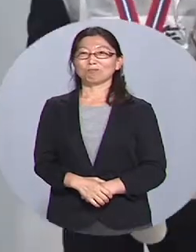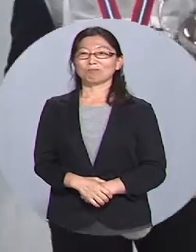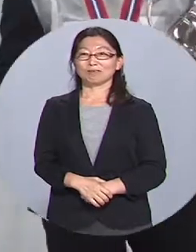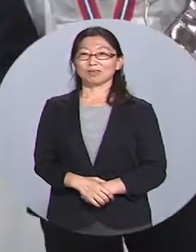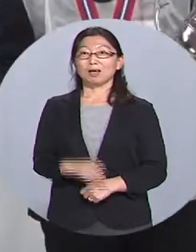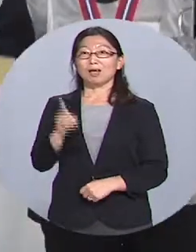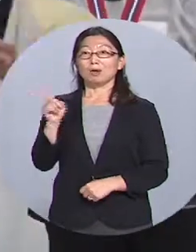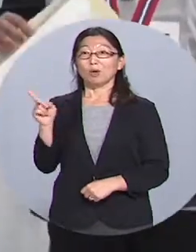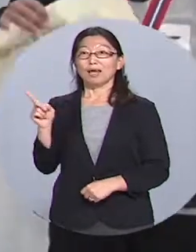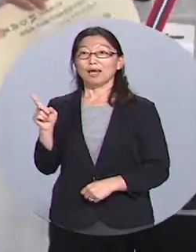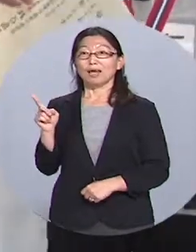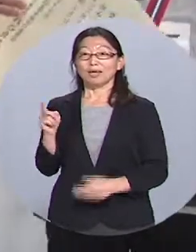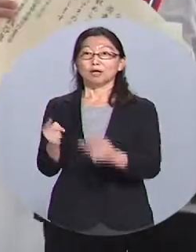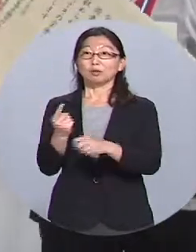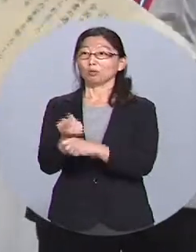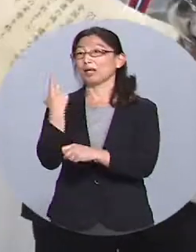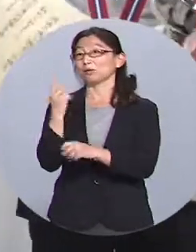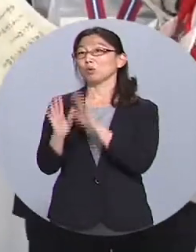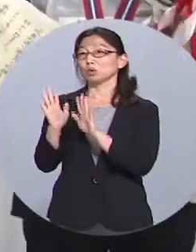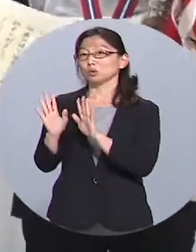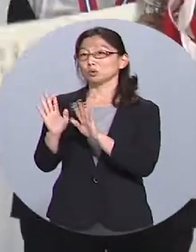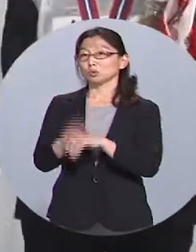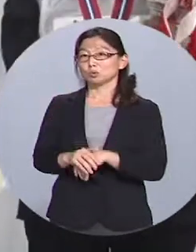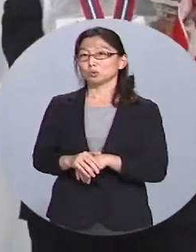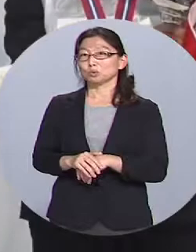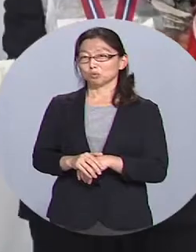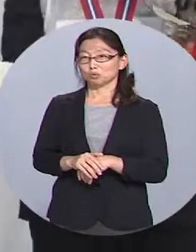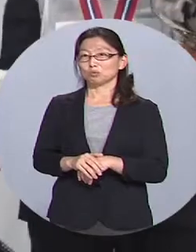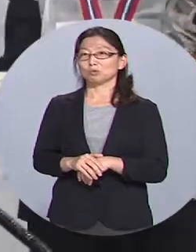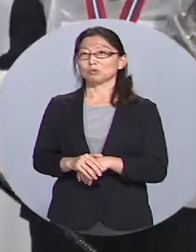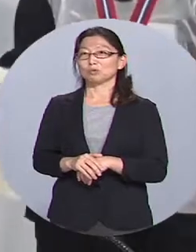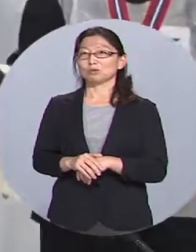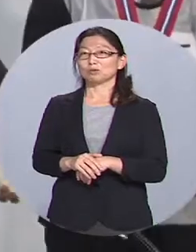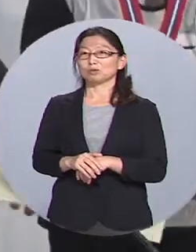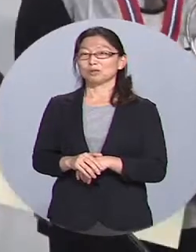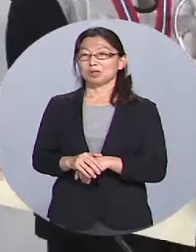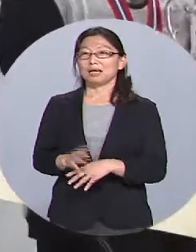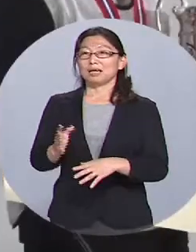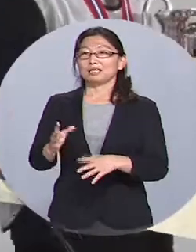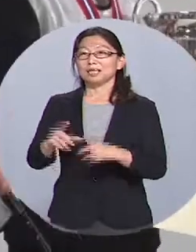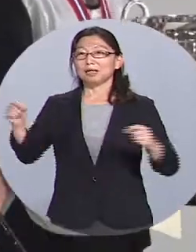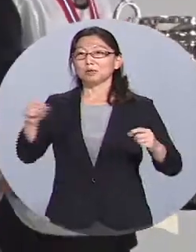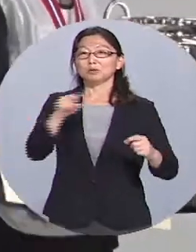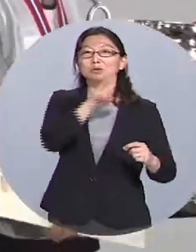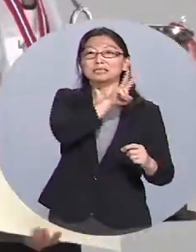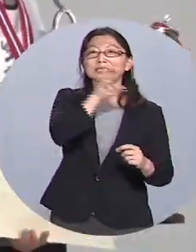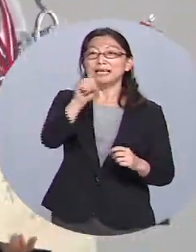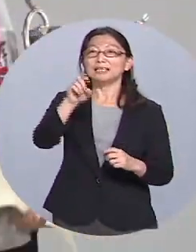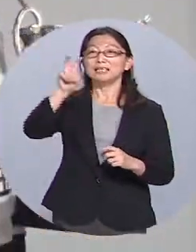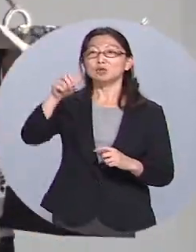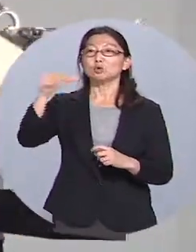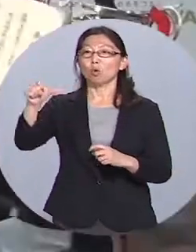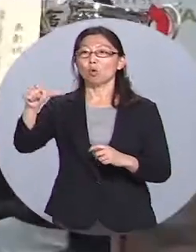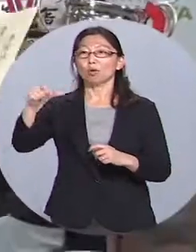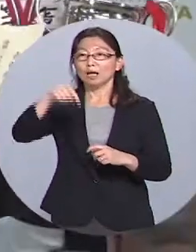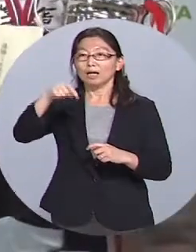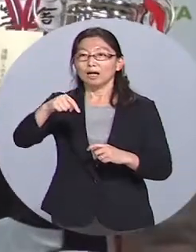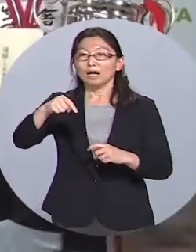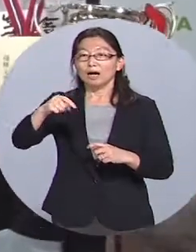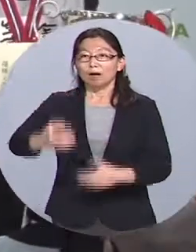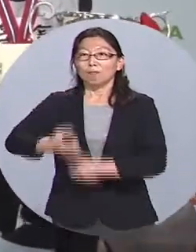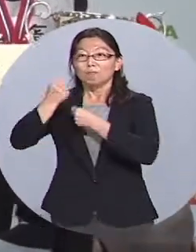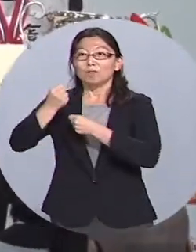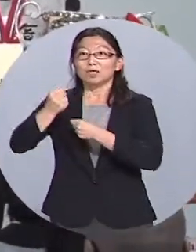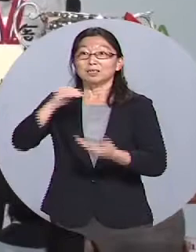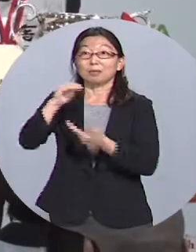でこれ12回目の開催なんですけども、はい、うん、2017年の大会では全国2025校の中からなんと埼玉県の小学